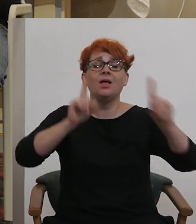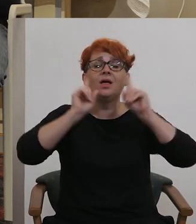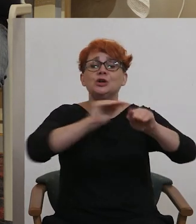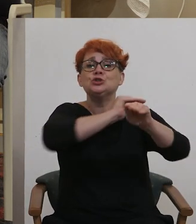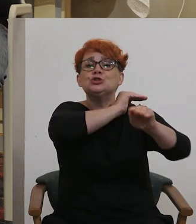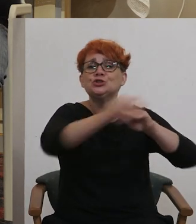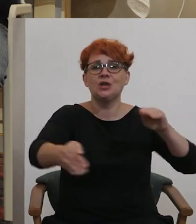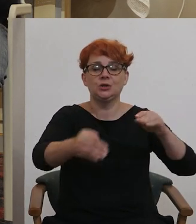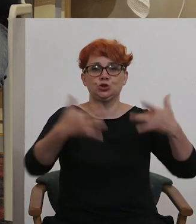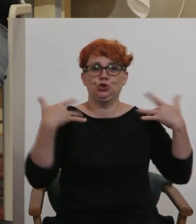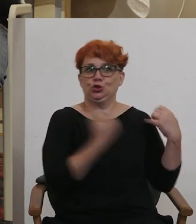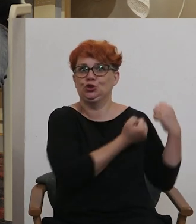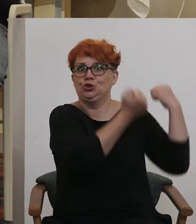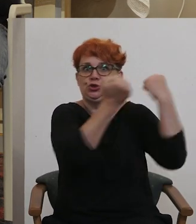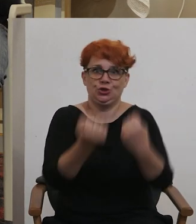to